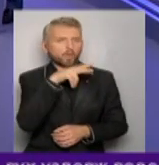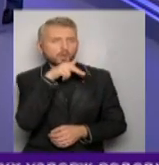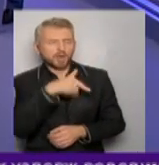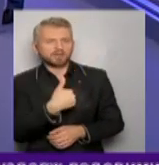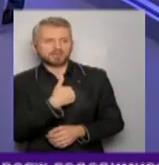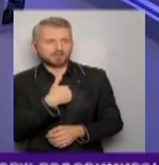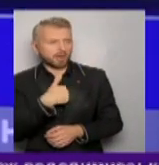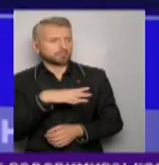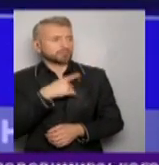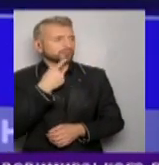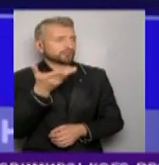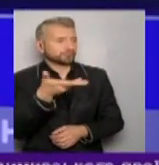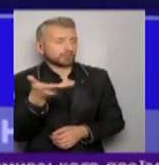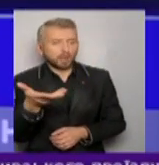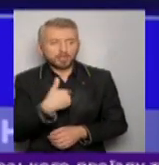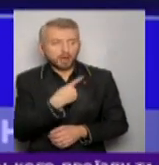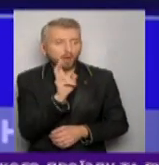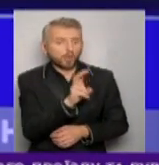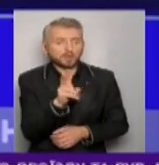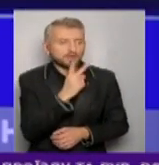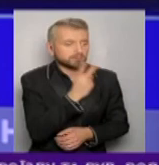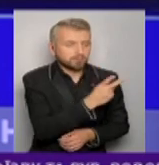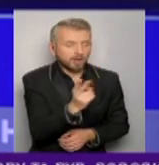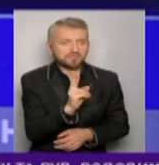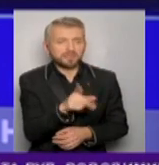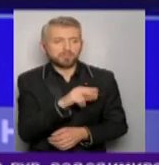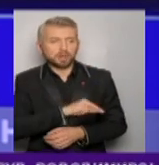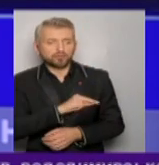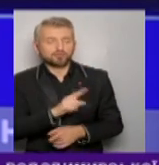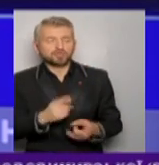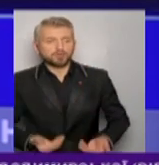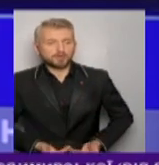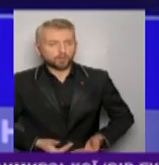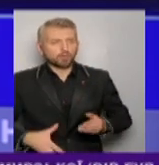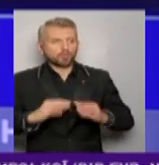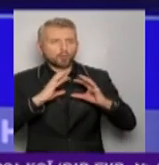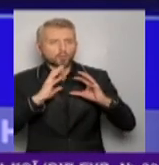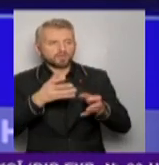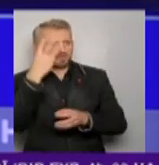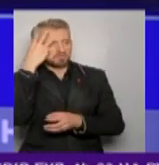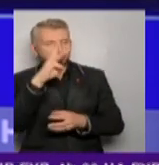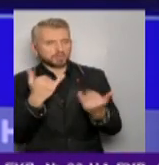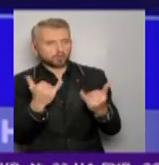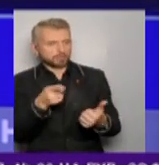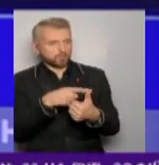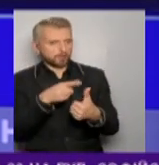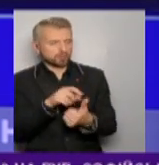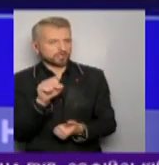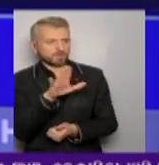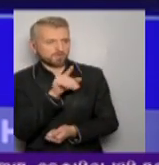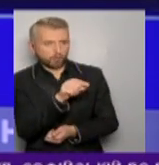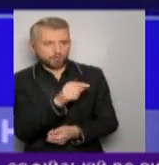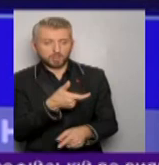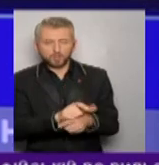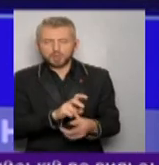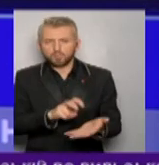перед фермерами. Я ходив і бачив, як вони працюють, чим вони живуть. І от у всьому світі тренд сьогодні. По-перше, Європа дуже